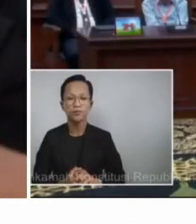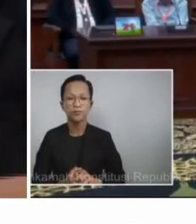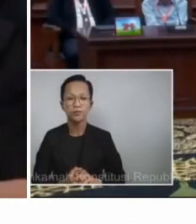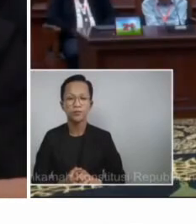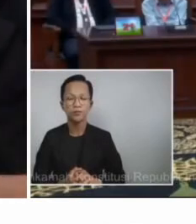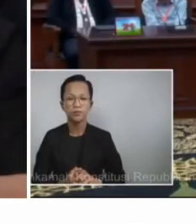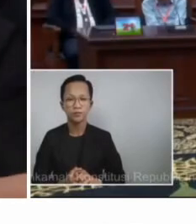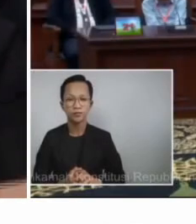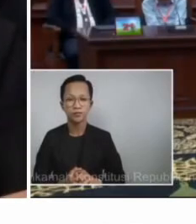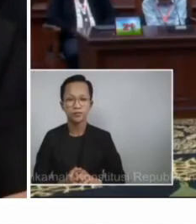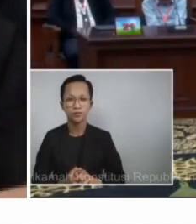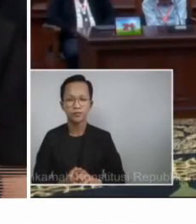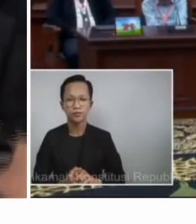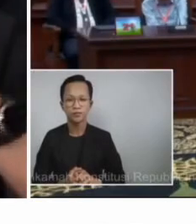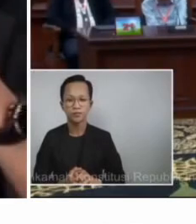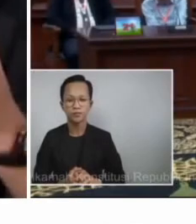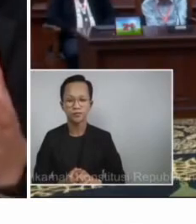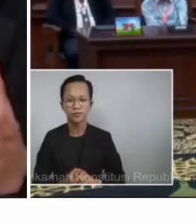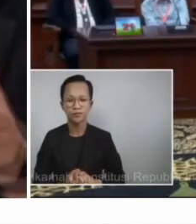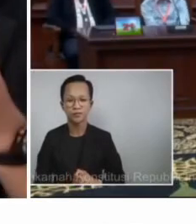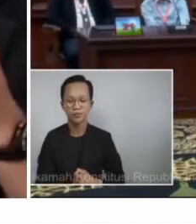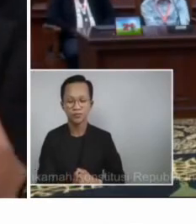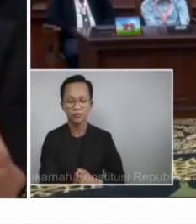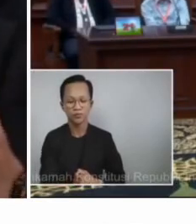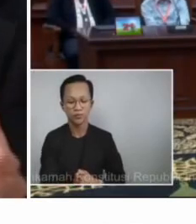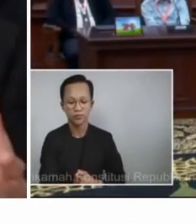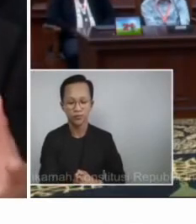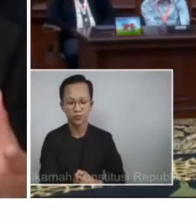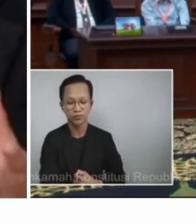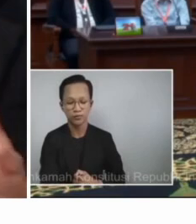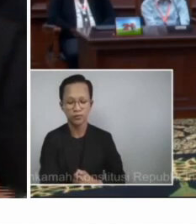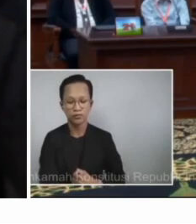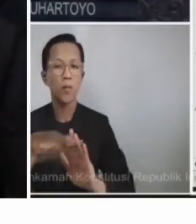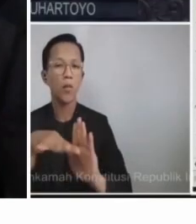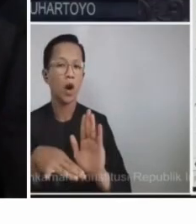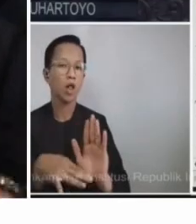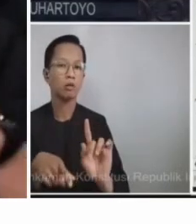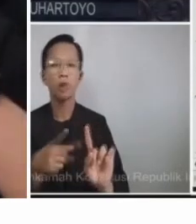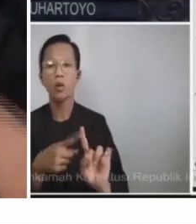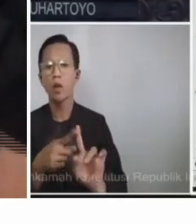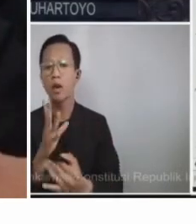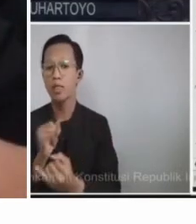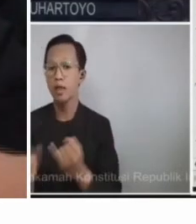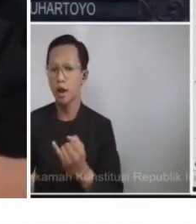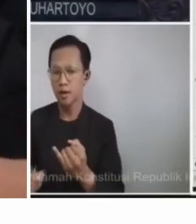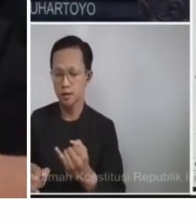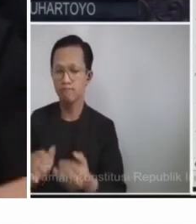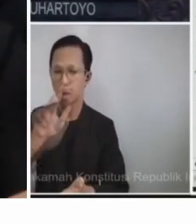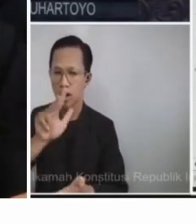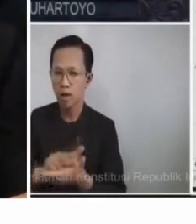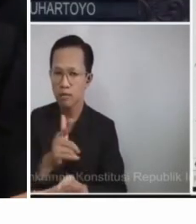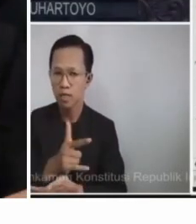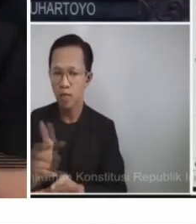kemarin 5 hari yang lalu kita memperingati 79 tahun kemerdekaan bangsa kita kita bukan bangsa yang baru saja